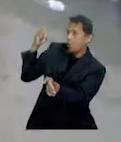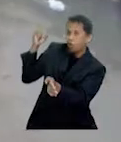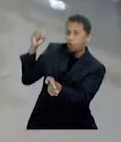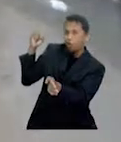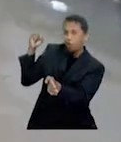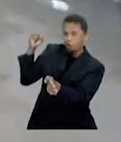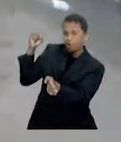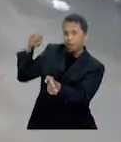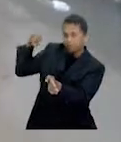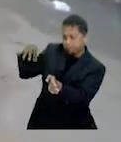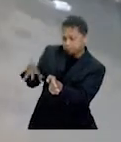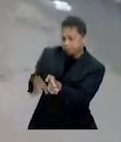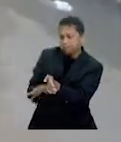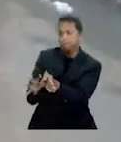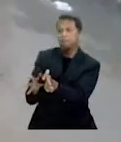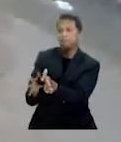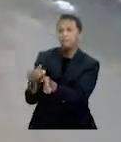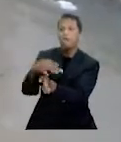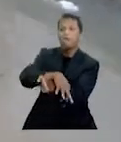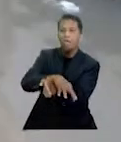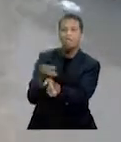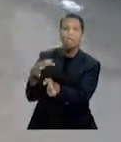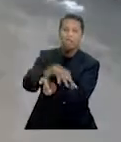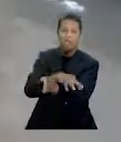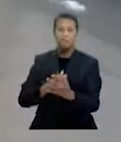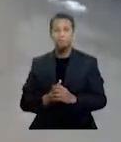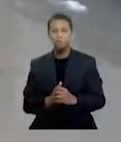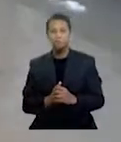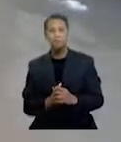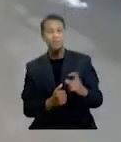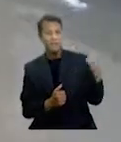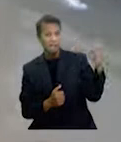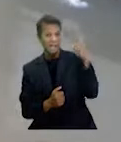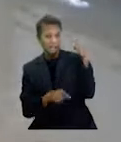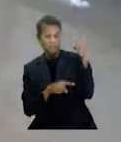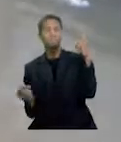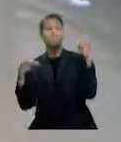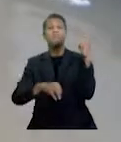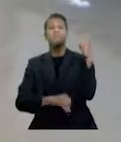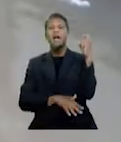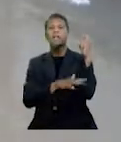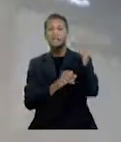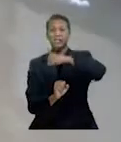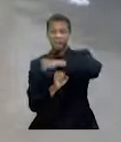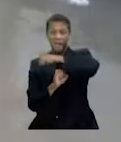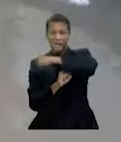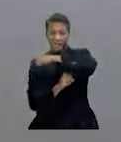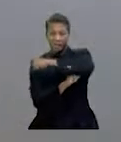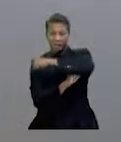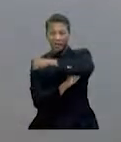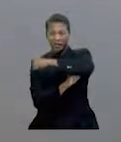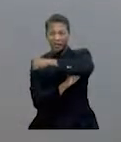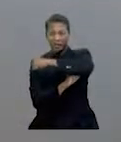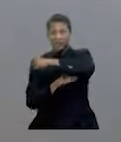Dan di jembatan pun nanti juga udah banjir, kendaraan pada mogok, kebanyakan sih motor.